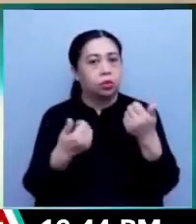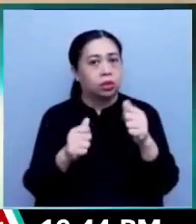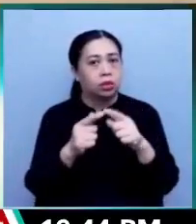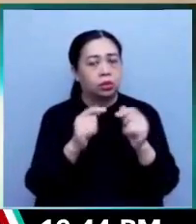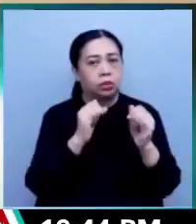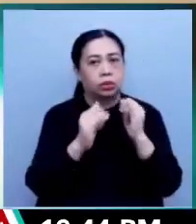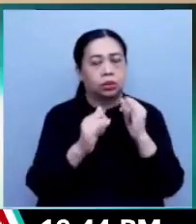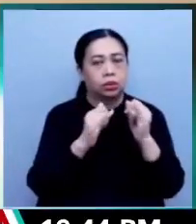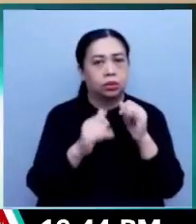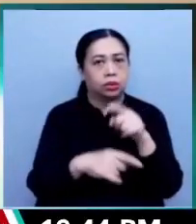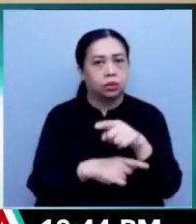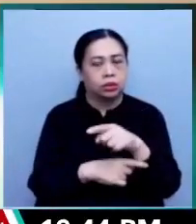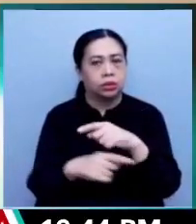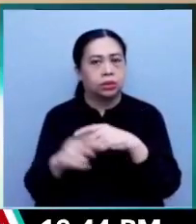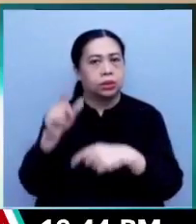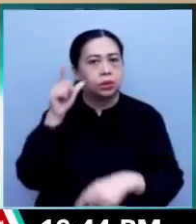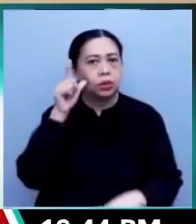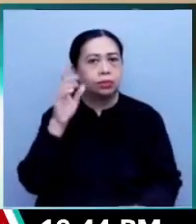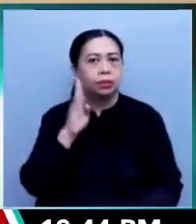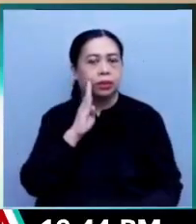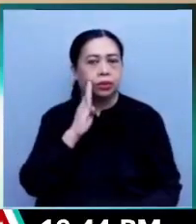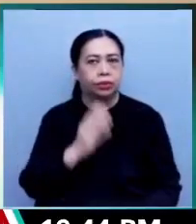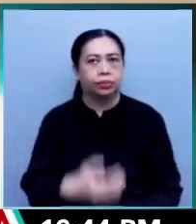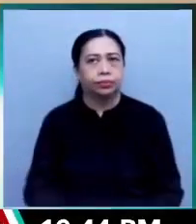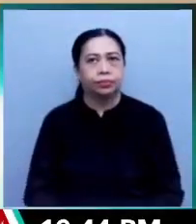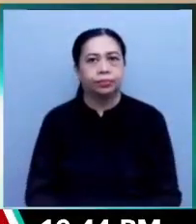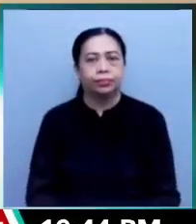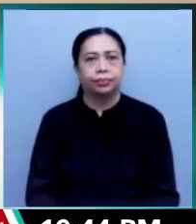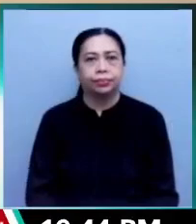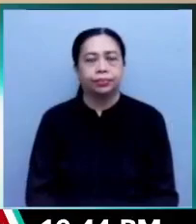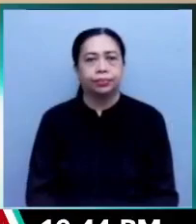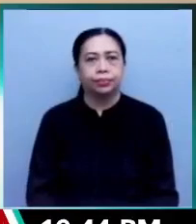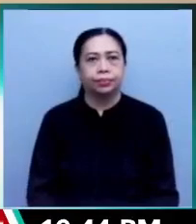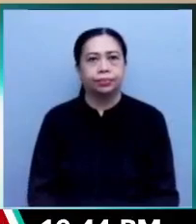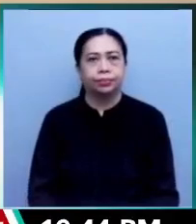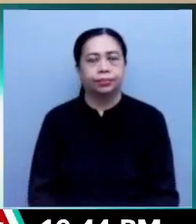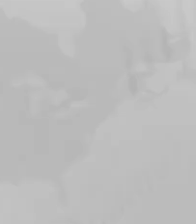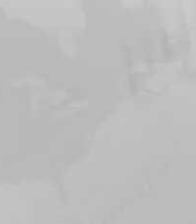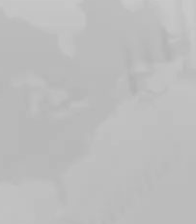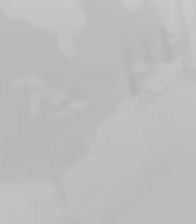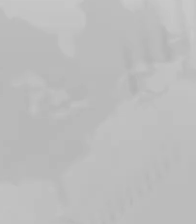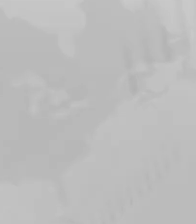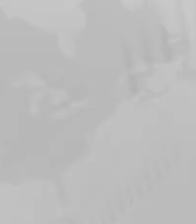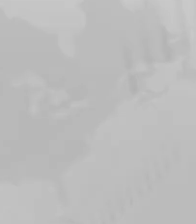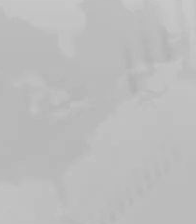ng pahayag si Badoy. Shino Gaston nagbabalita para sa GMA Integrated News.